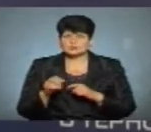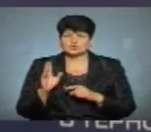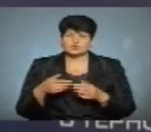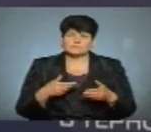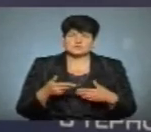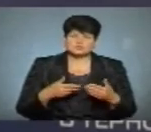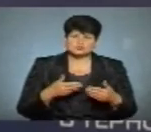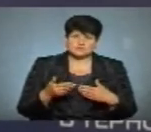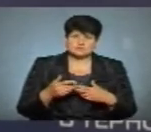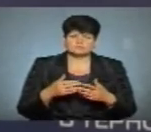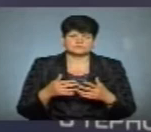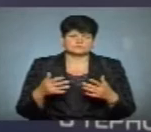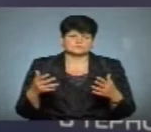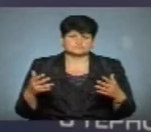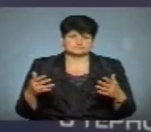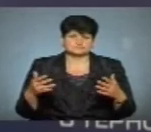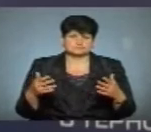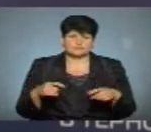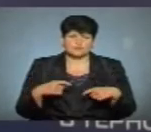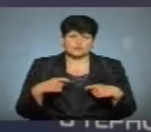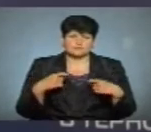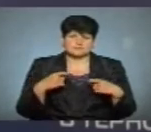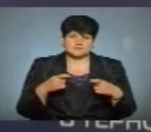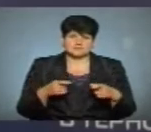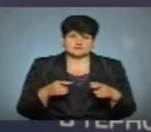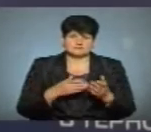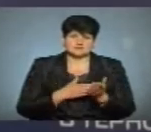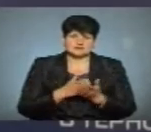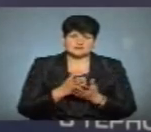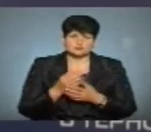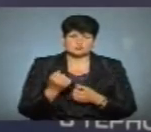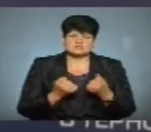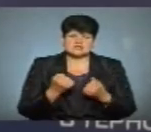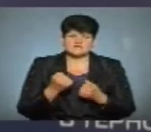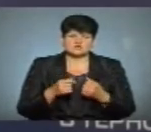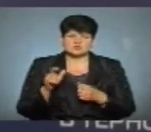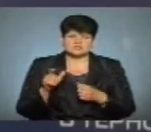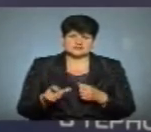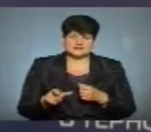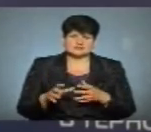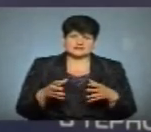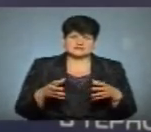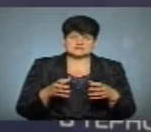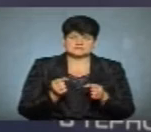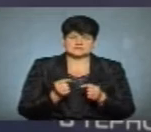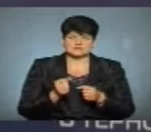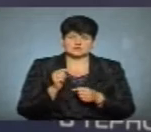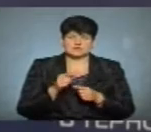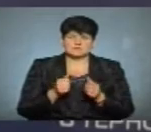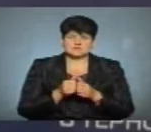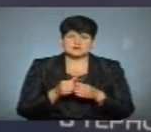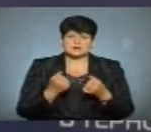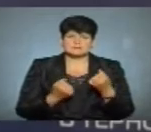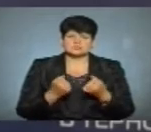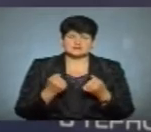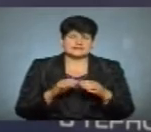хто на транспортних засобах, побігли та поїхали в напрямку за водієм, де безпосередньо затримали його біля транспортного